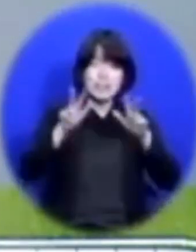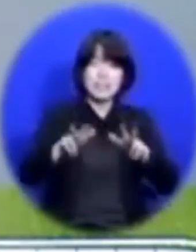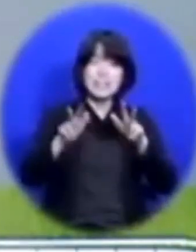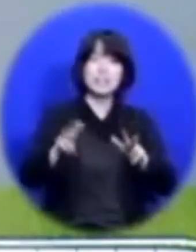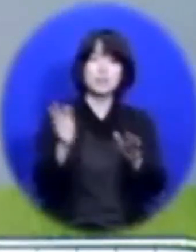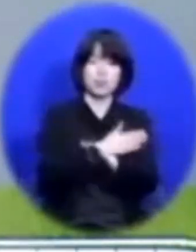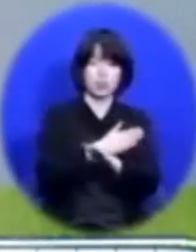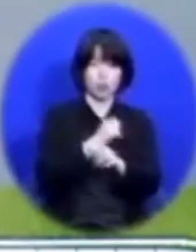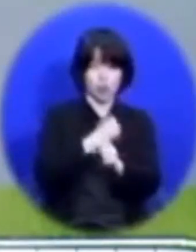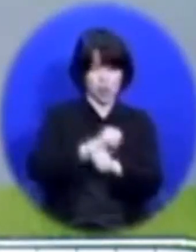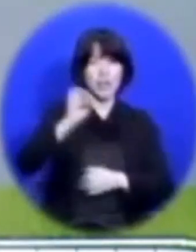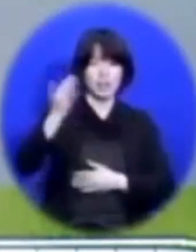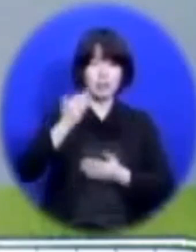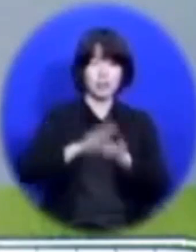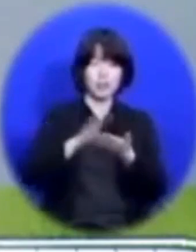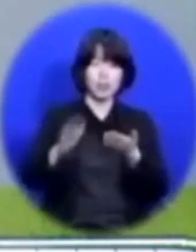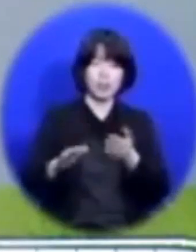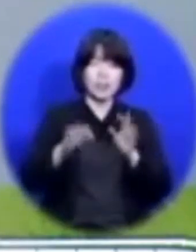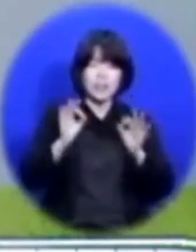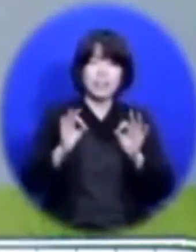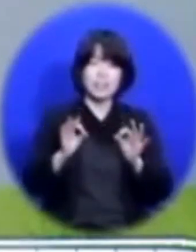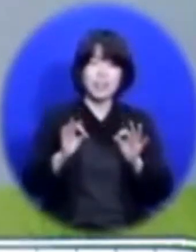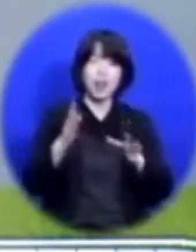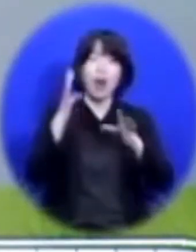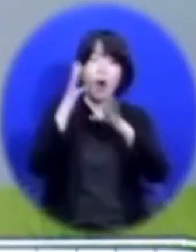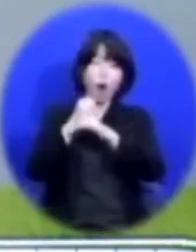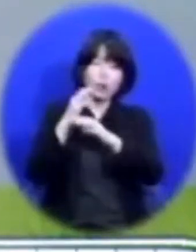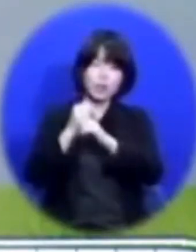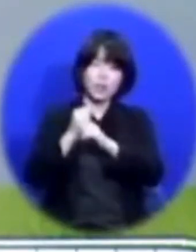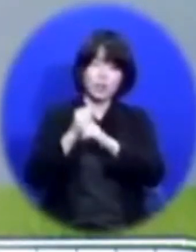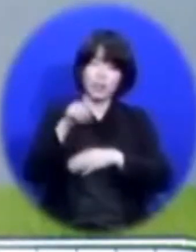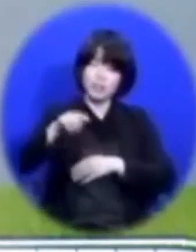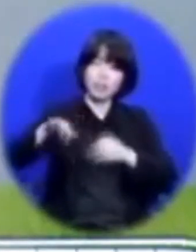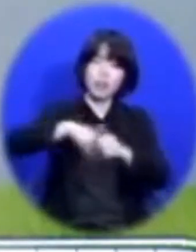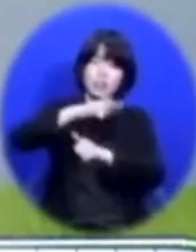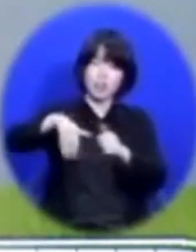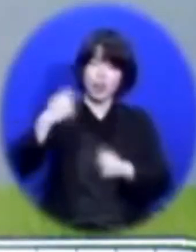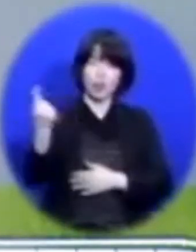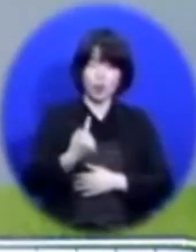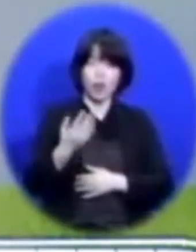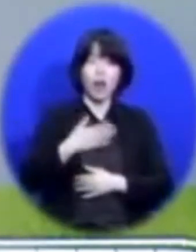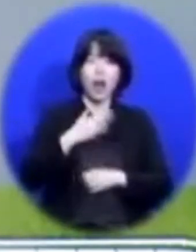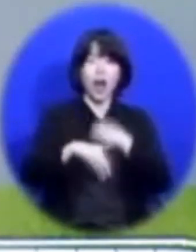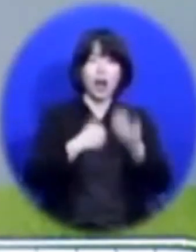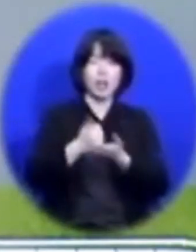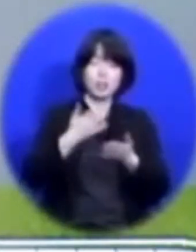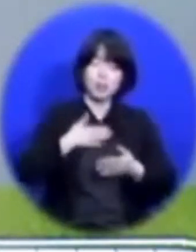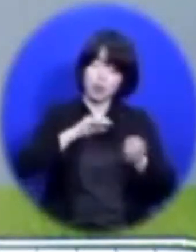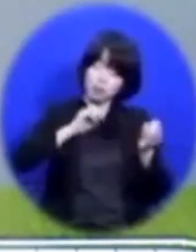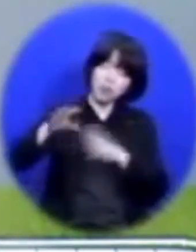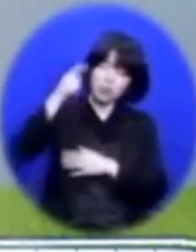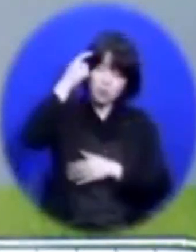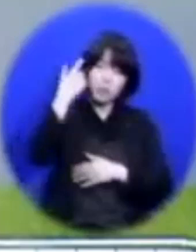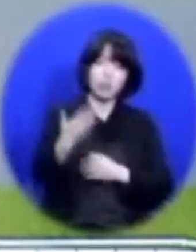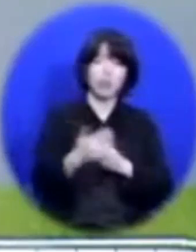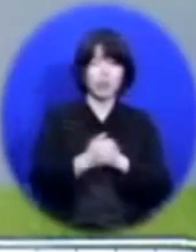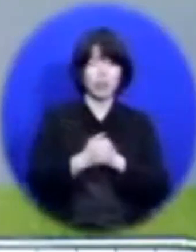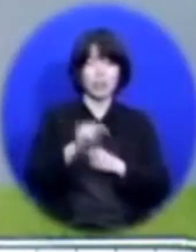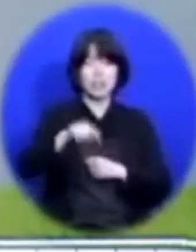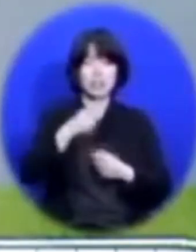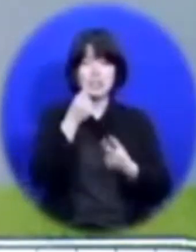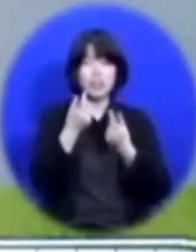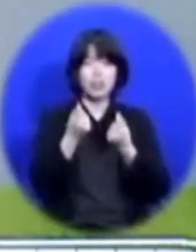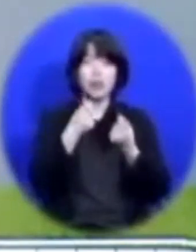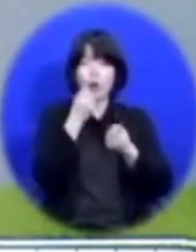.언젠가는그런 상황이올것이다.언젠가는 "하나님, 저를버리셨습니까?"와같은고백을하게될상황이올것입니다.